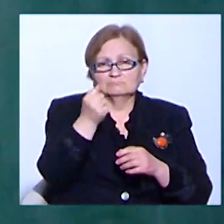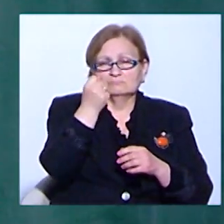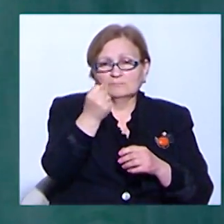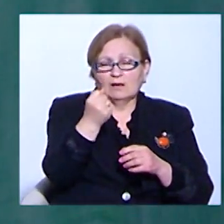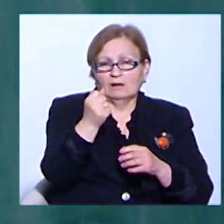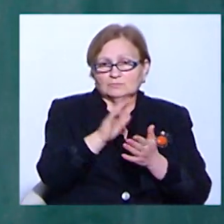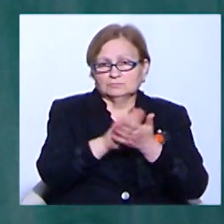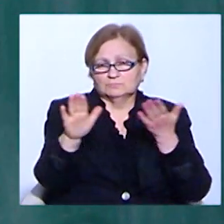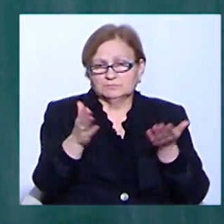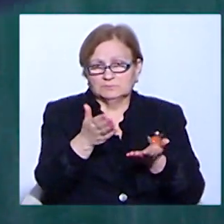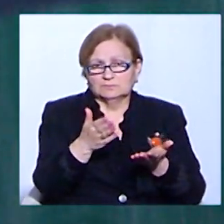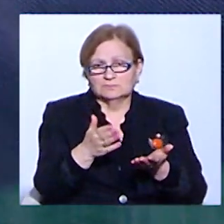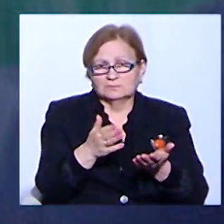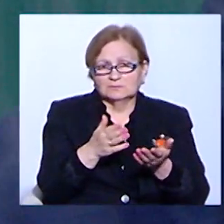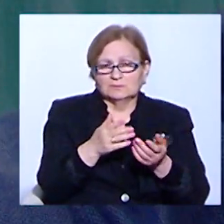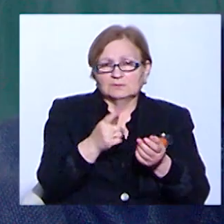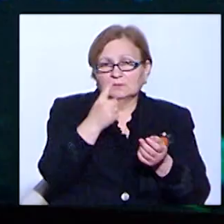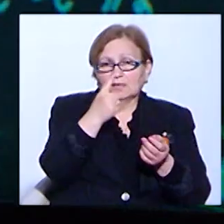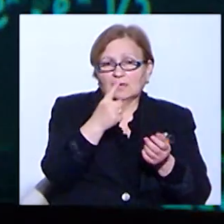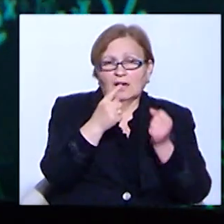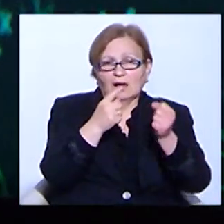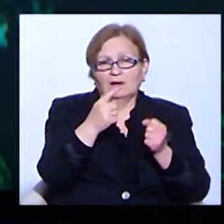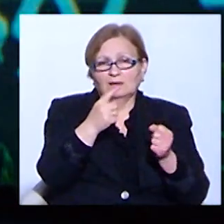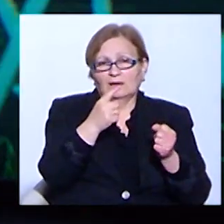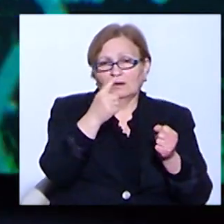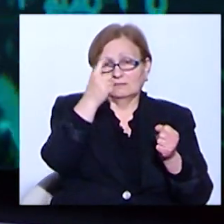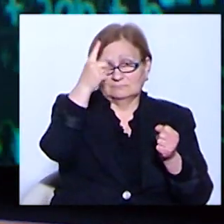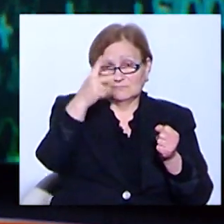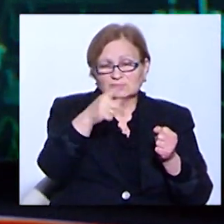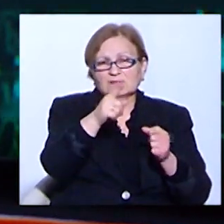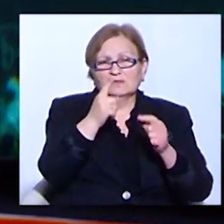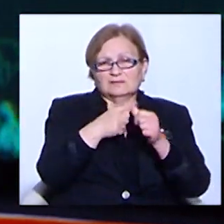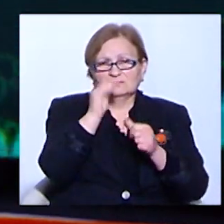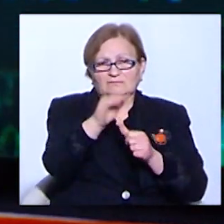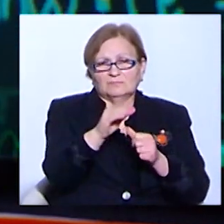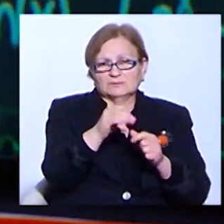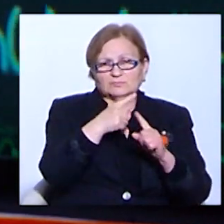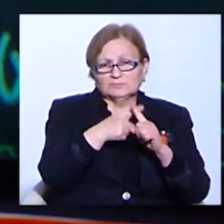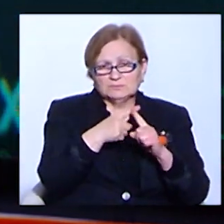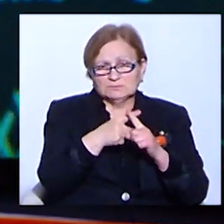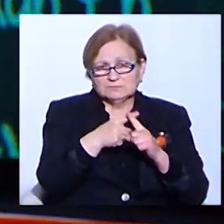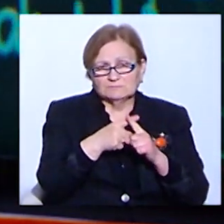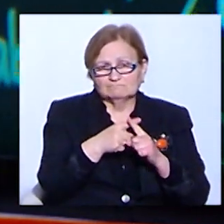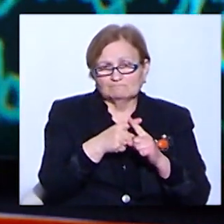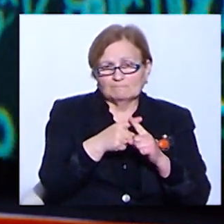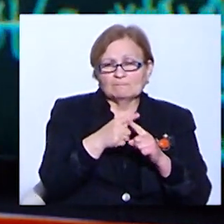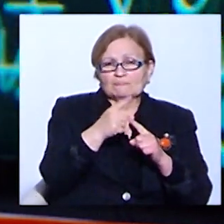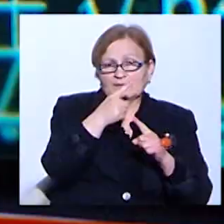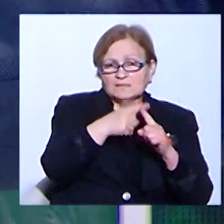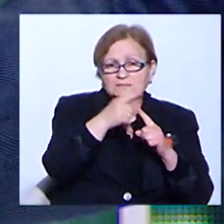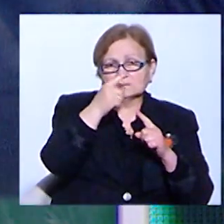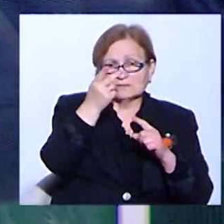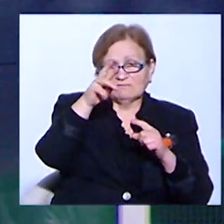აღმოჩნდა ა. მოდით ა ხარისხად 1/2-ს დავარქვათ x-ი. x-ი არის მასშტაბადამე, უბრალოდ x კვადრატი